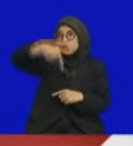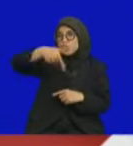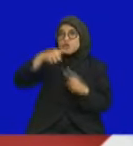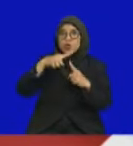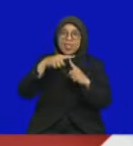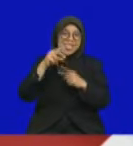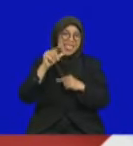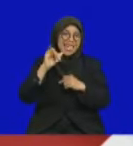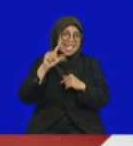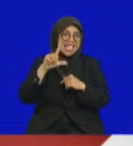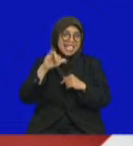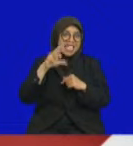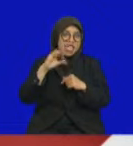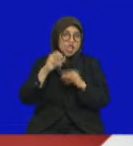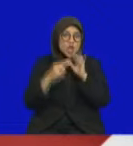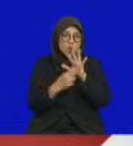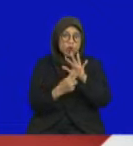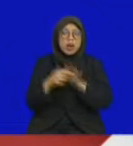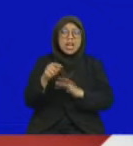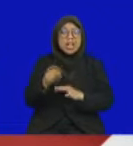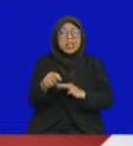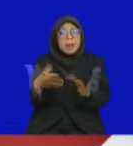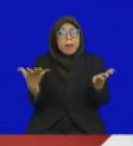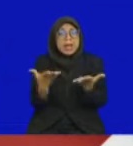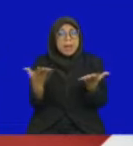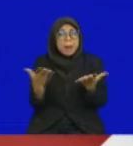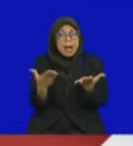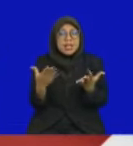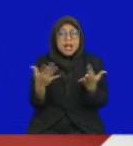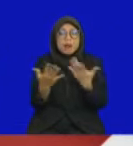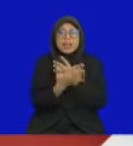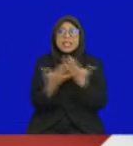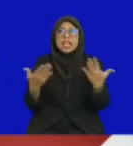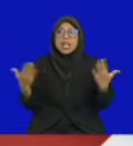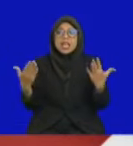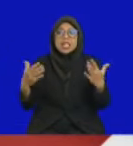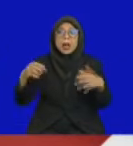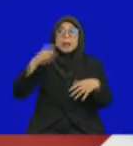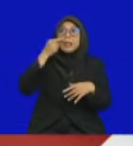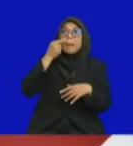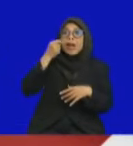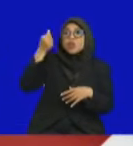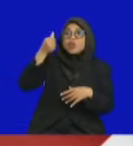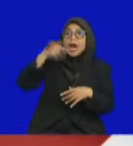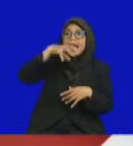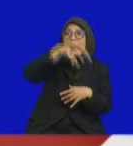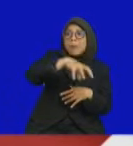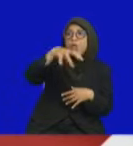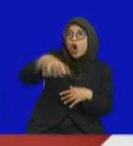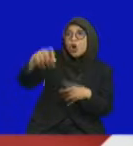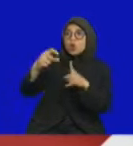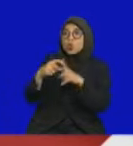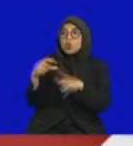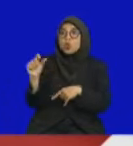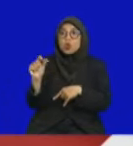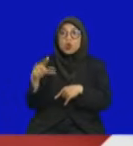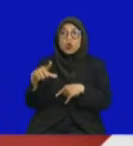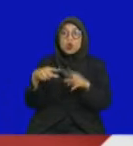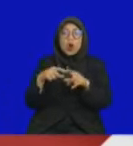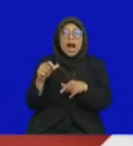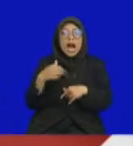Popo dan Prigi Bagaimana kemudian saudara-saudara di Kepulauan Madura kita menyiapkan Pelabuhan